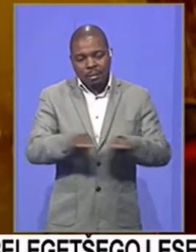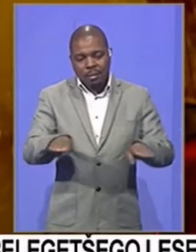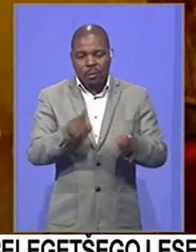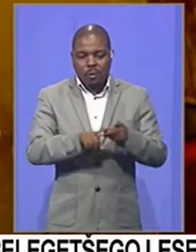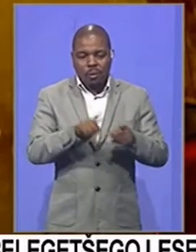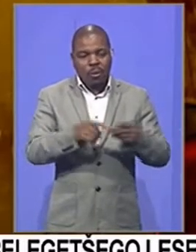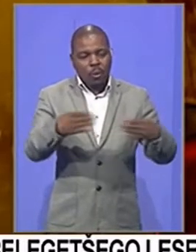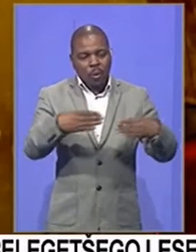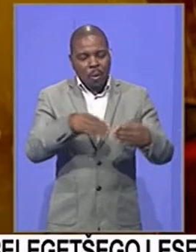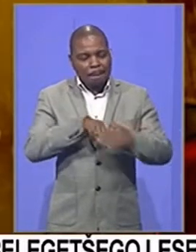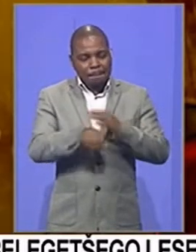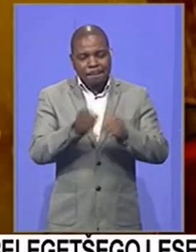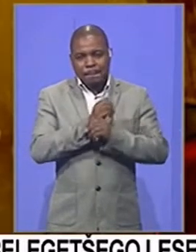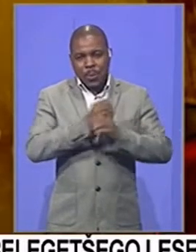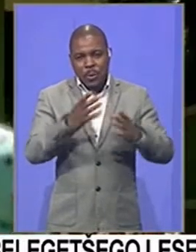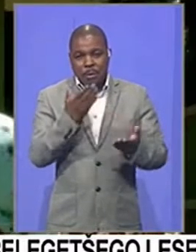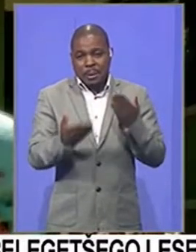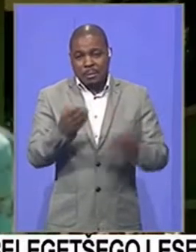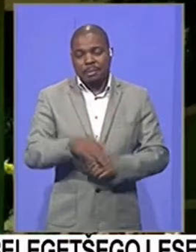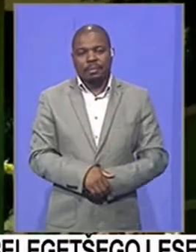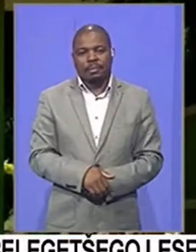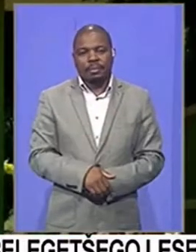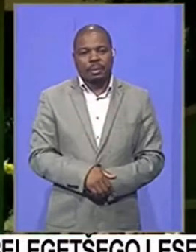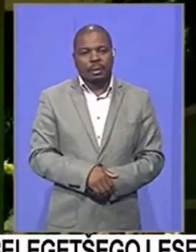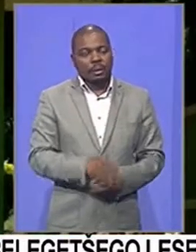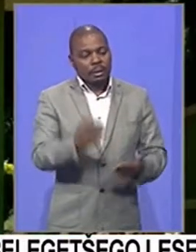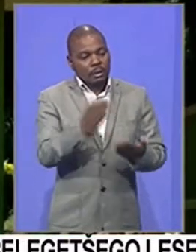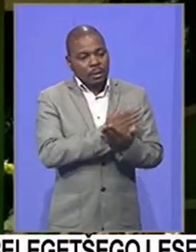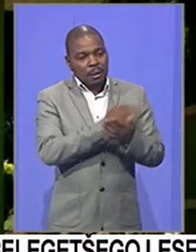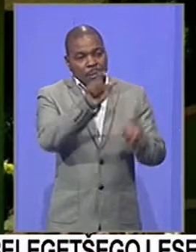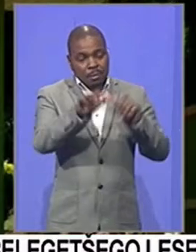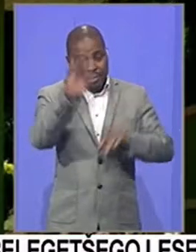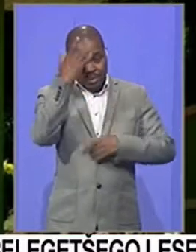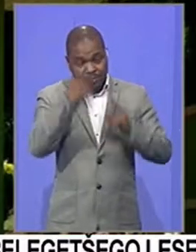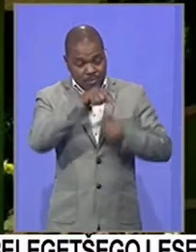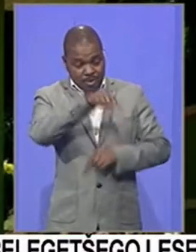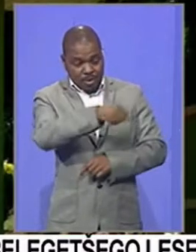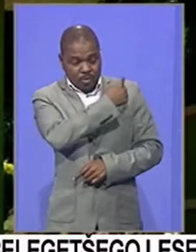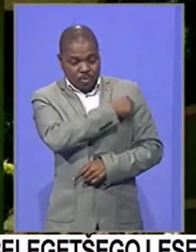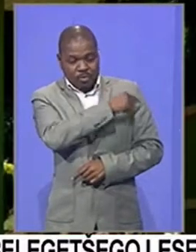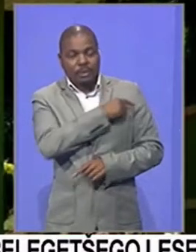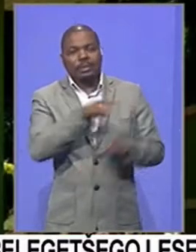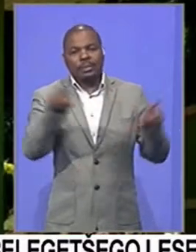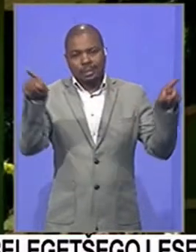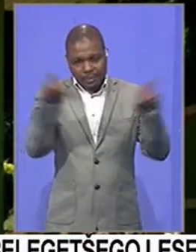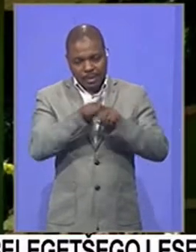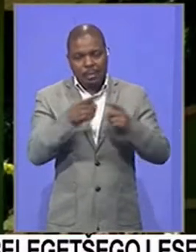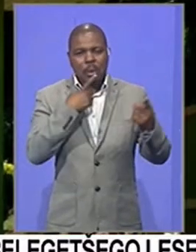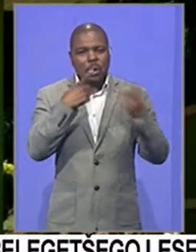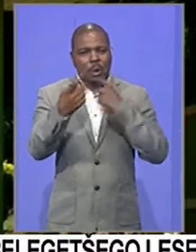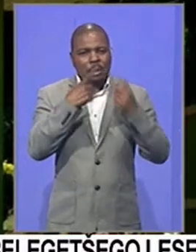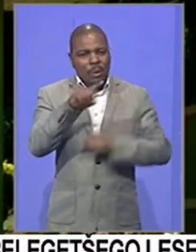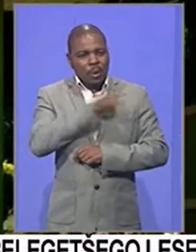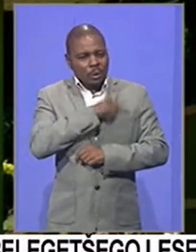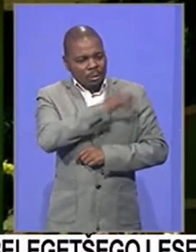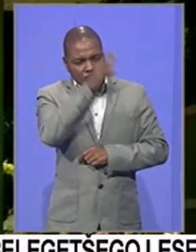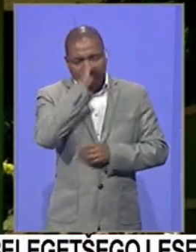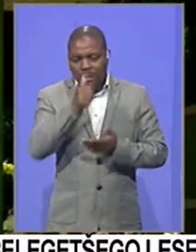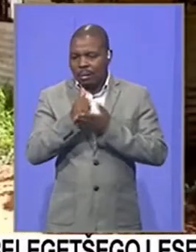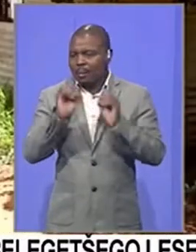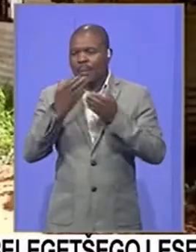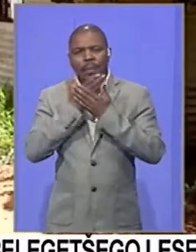oto ka tlhogo ya phuane. Ba bangwe ba balwetše go tšwa ka bookelong bja Mokopane le bona ba lla ka tshwaro mpe ya booki ka